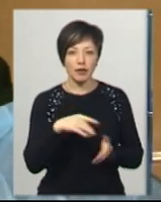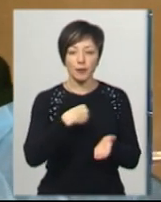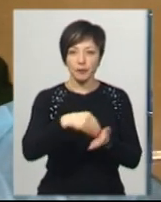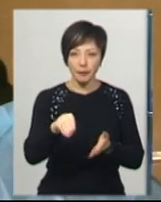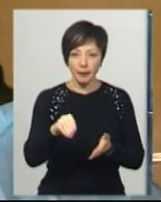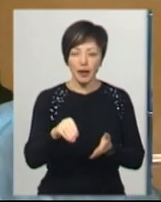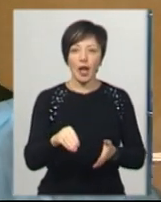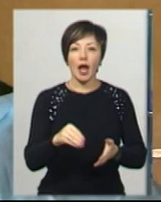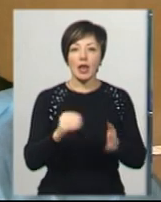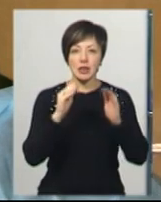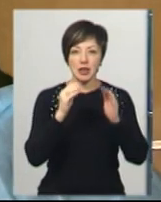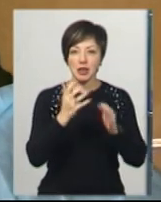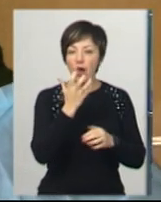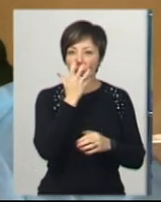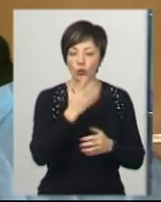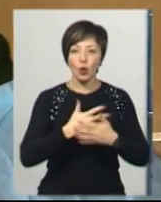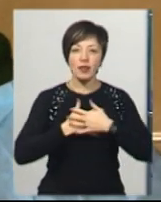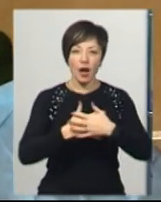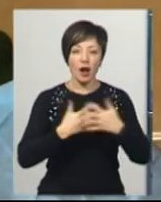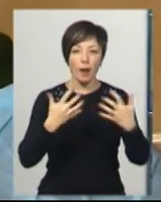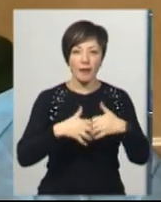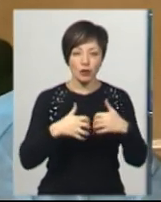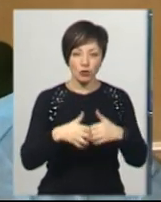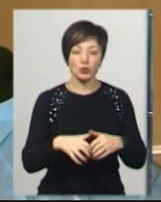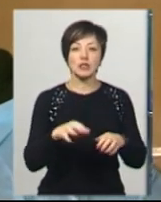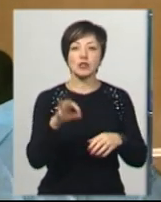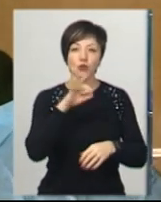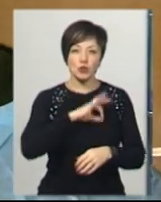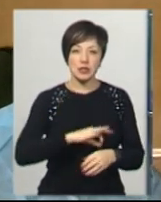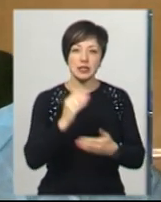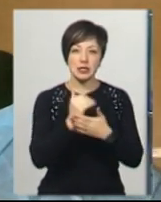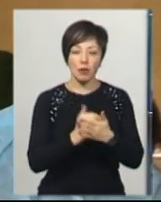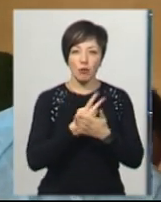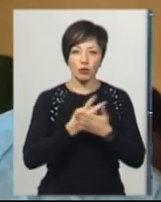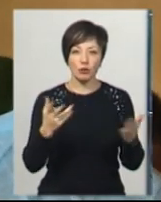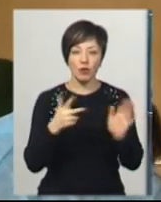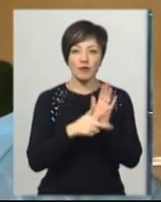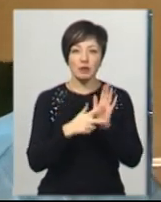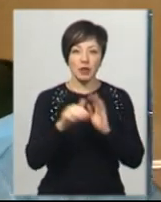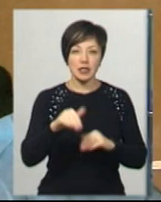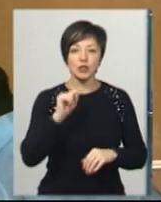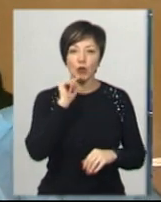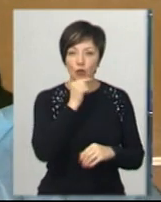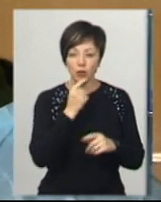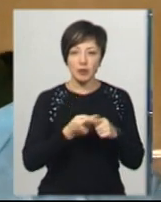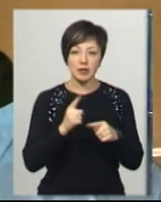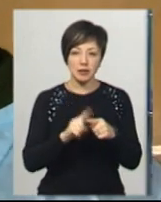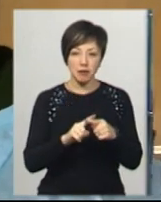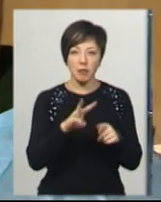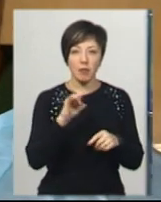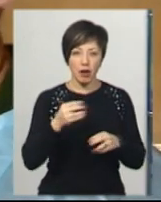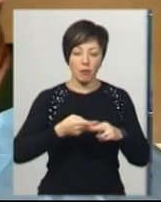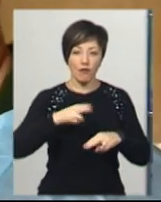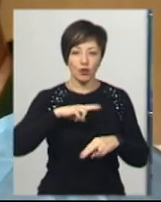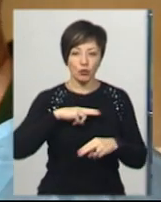купили наркозну дихальну апаратуру. Застосовуючи систему ProZorro, зекономили близько 80 тисяч, на які мер нам їх